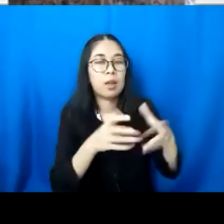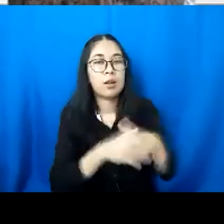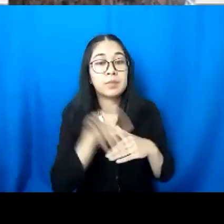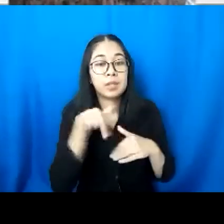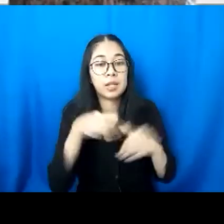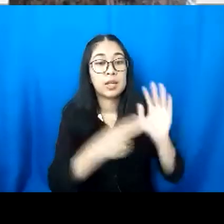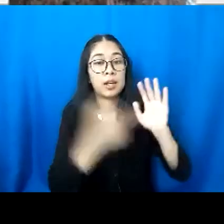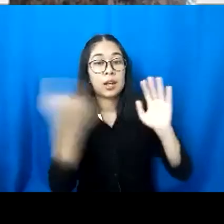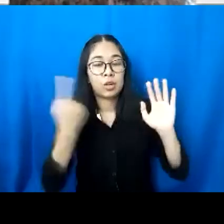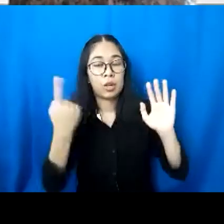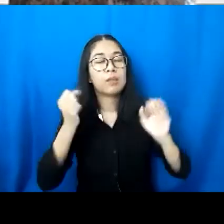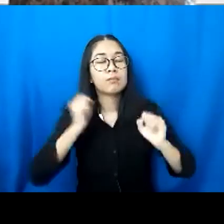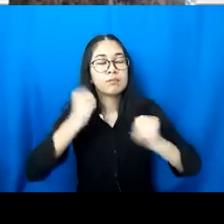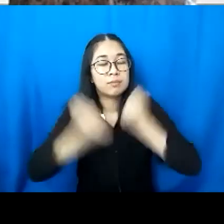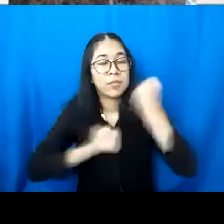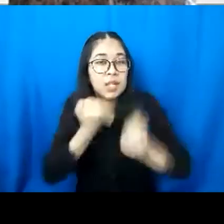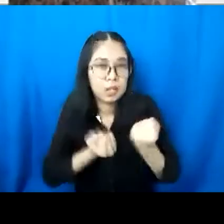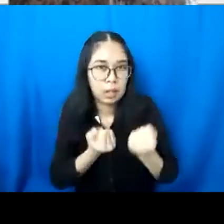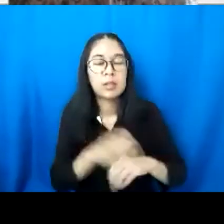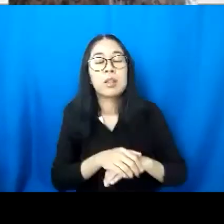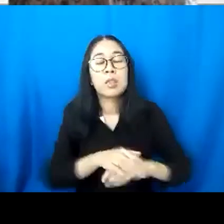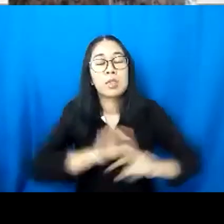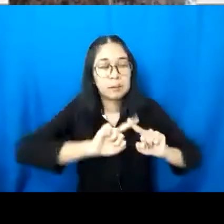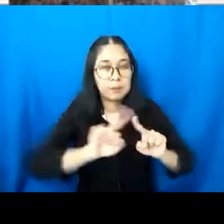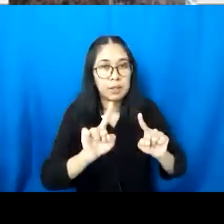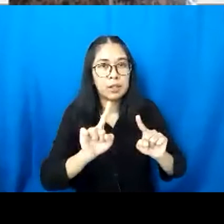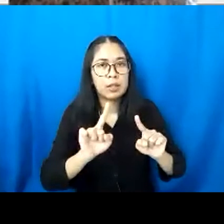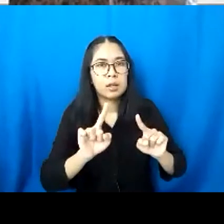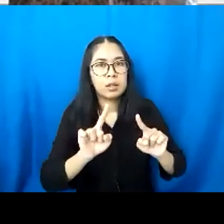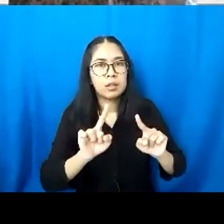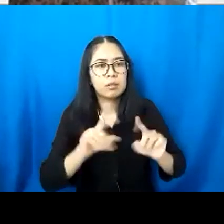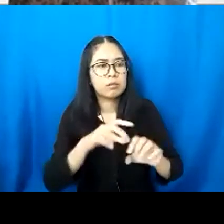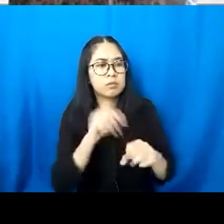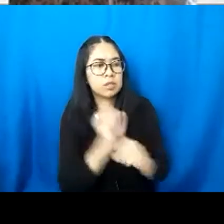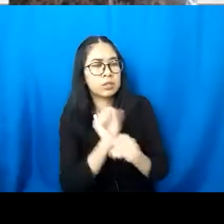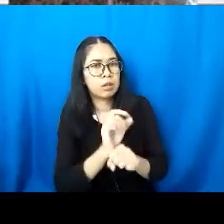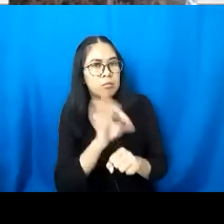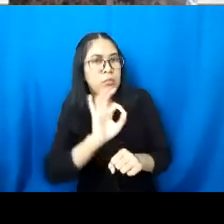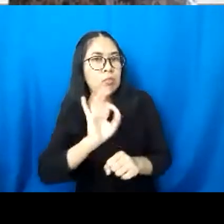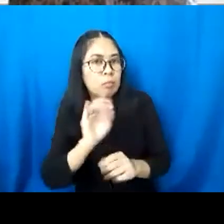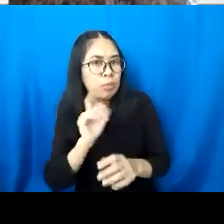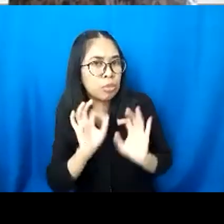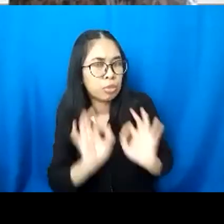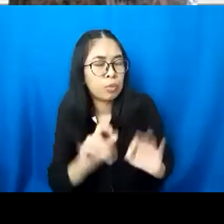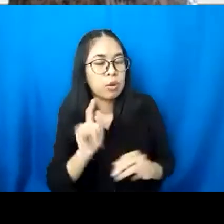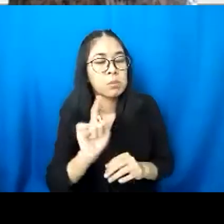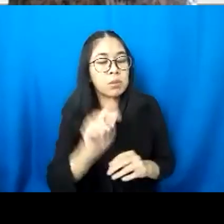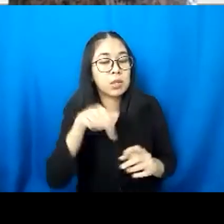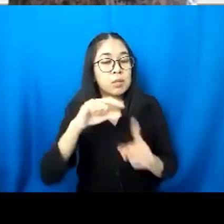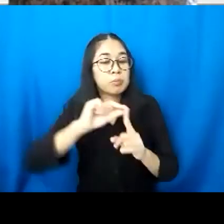juga ikut menggerakkan. Tetapi belum tentu bekerja di provinsi, gitu.